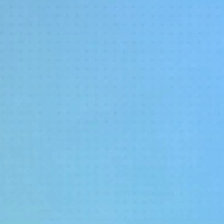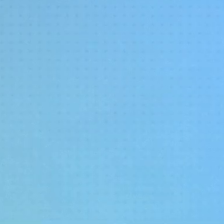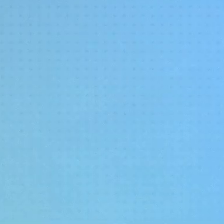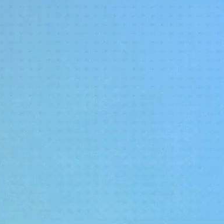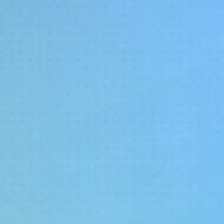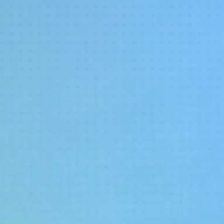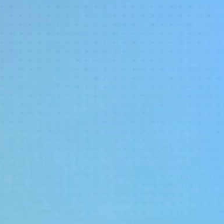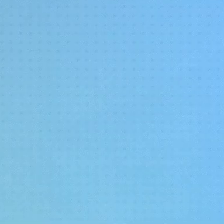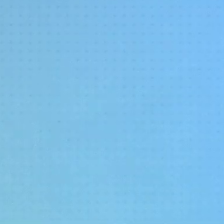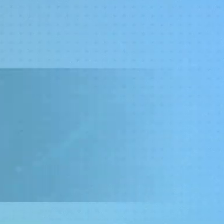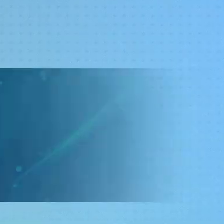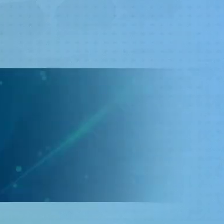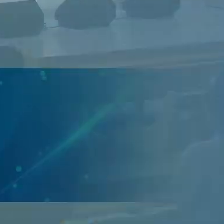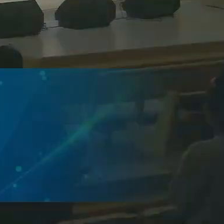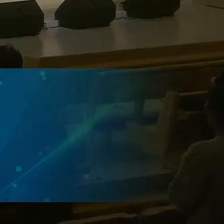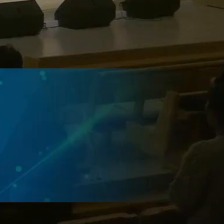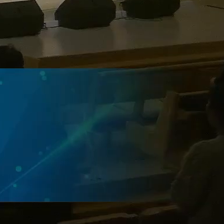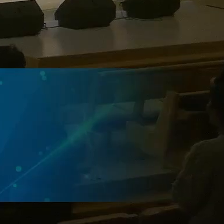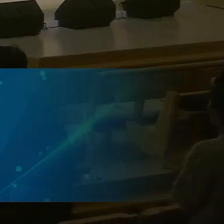기도합니다. 주여,